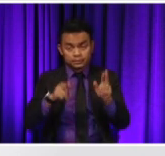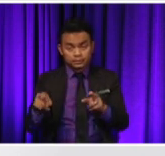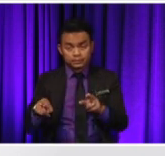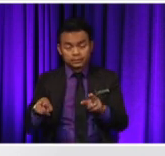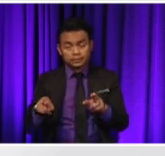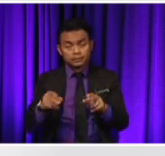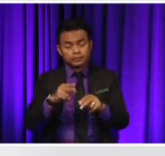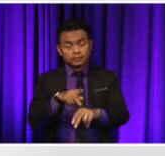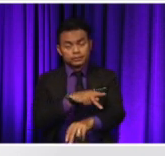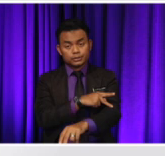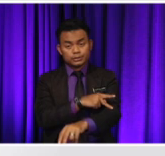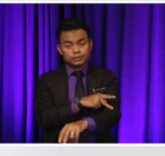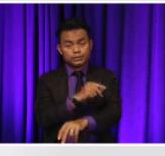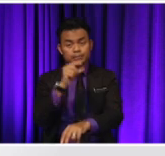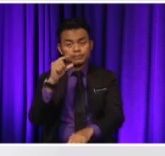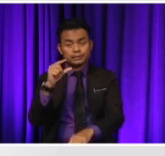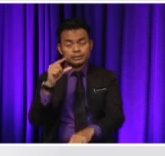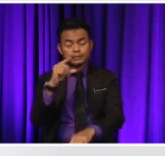dan presiden